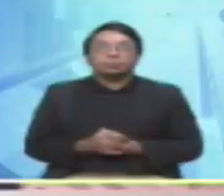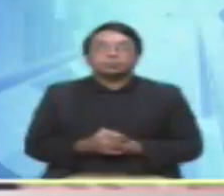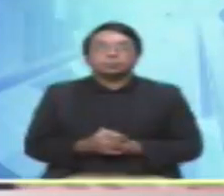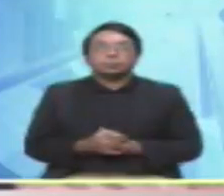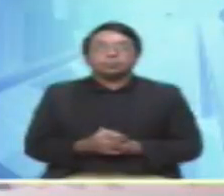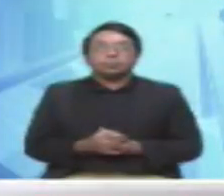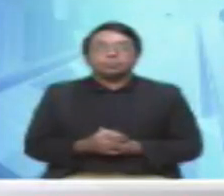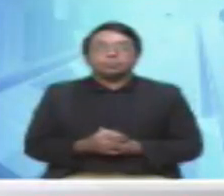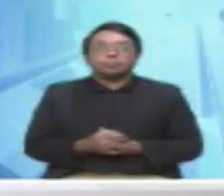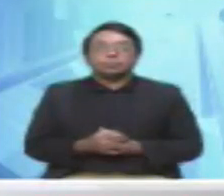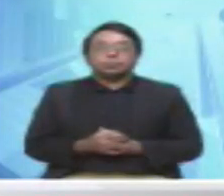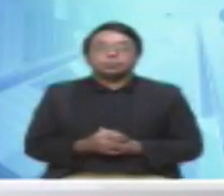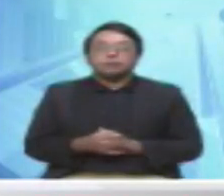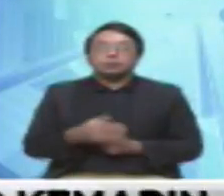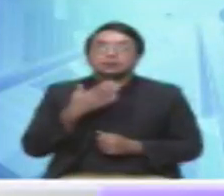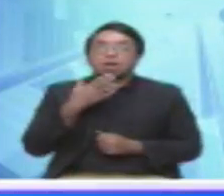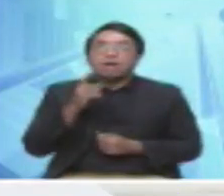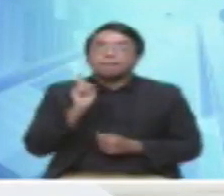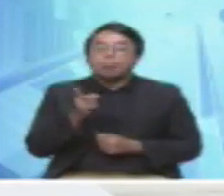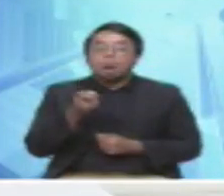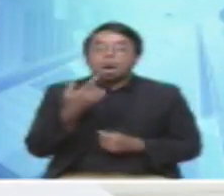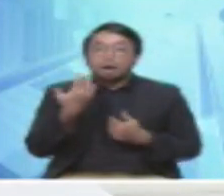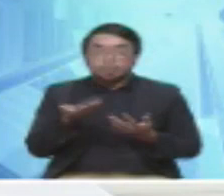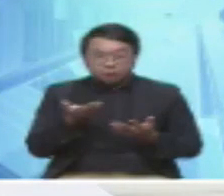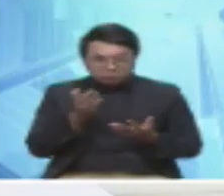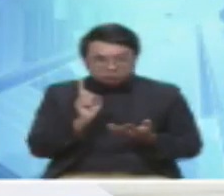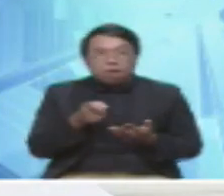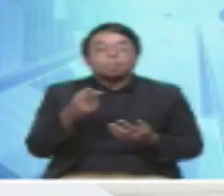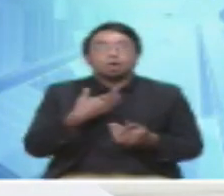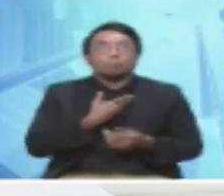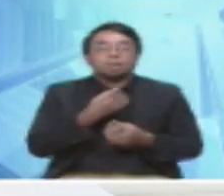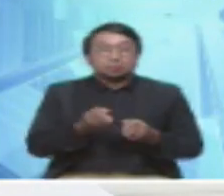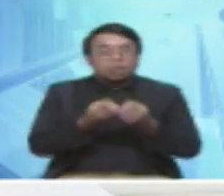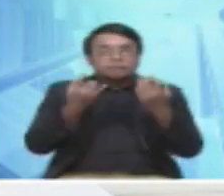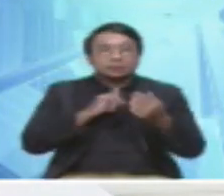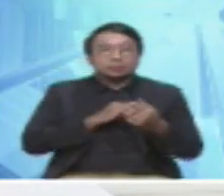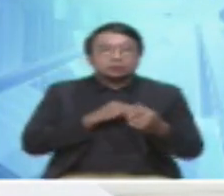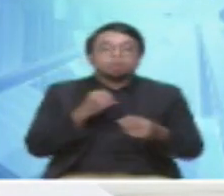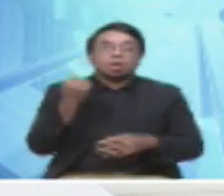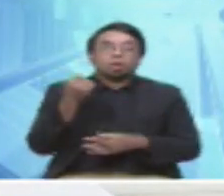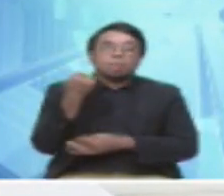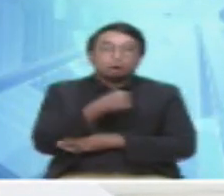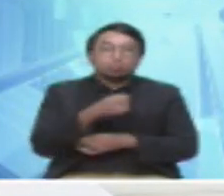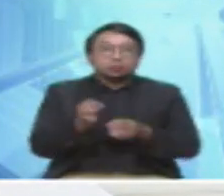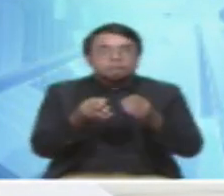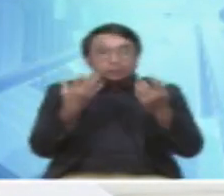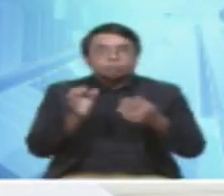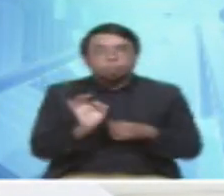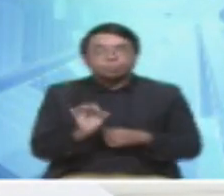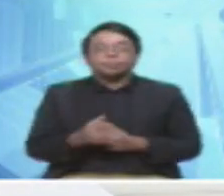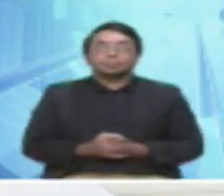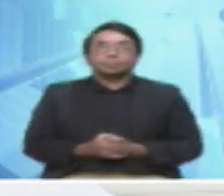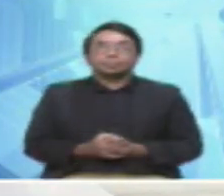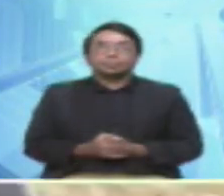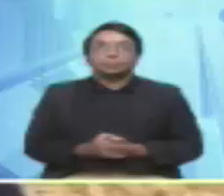Heri, apakah sudah ada titik terang mengenai identitas korban maupun pelaku? Iya, Faisal. Berdasarkan